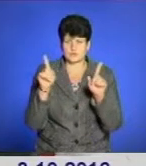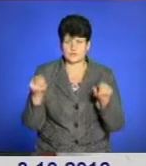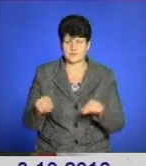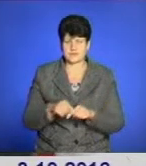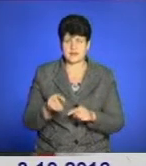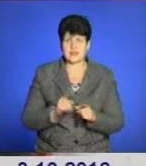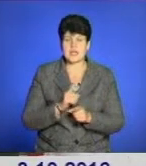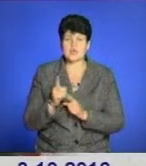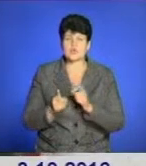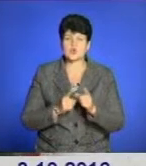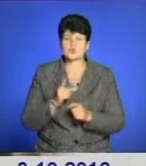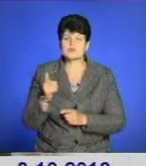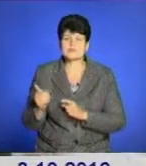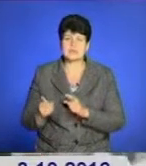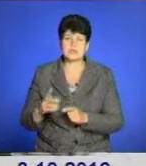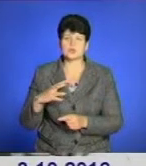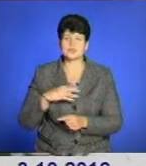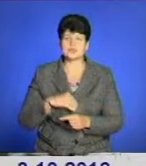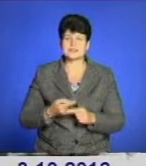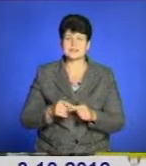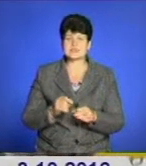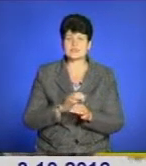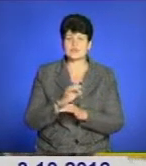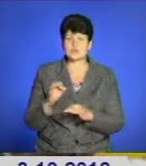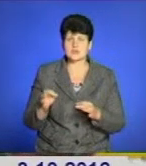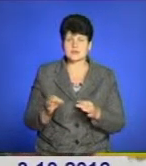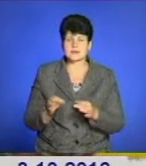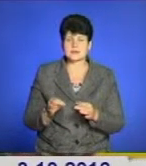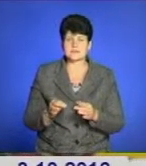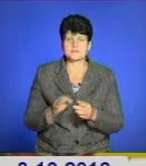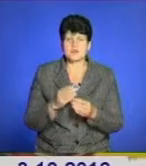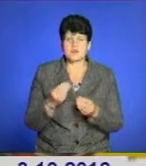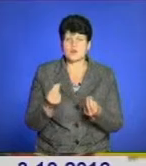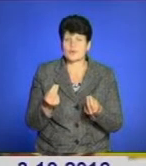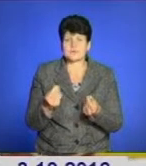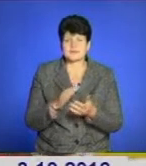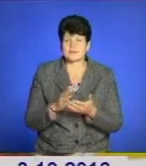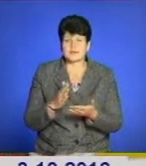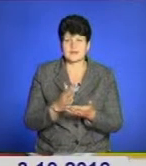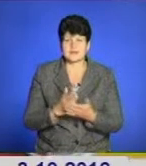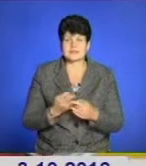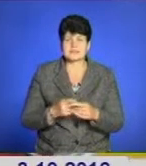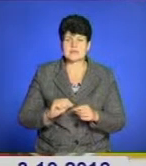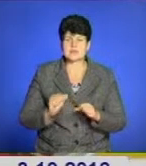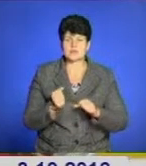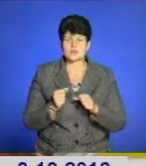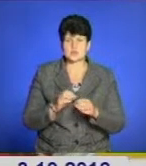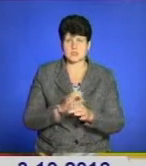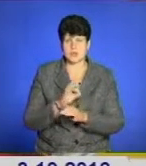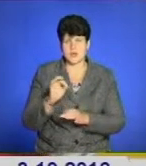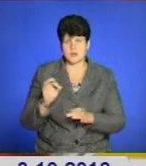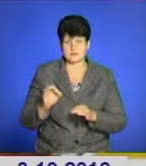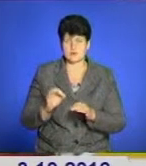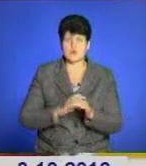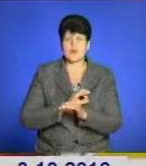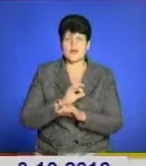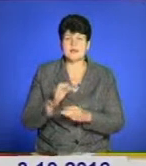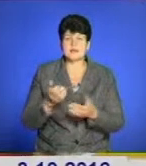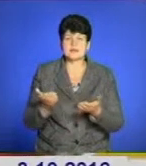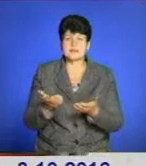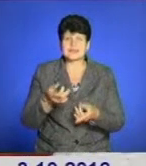душі як проєкт, по суті, своїм комерційним не являється. Це є дружній проєкт, проєкт,